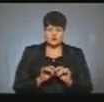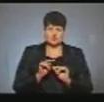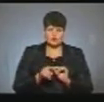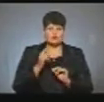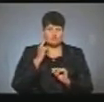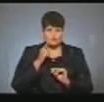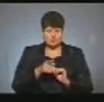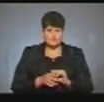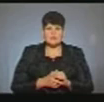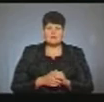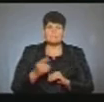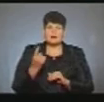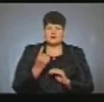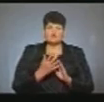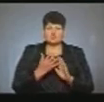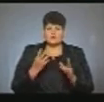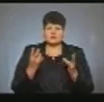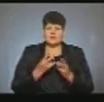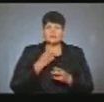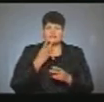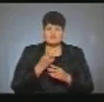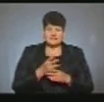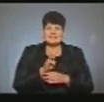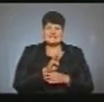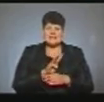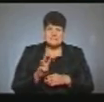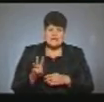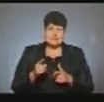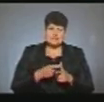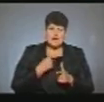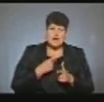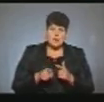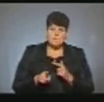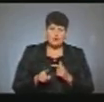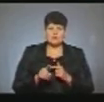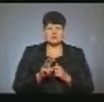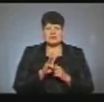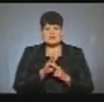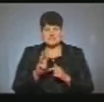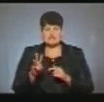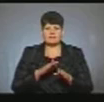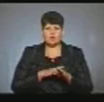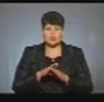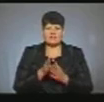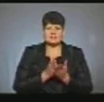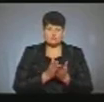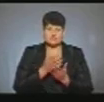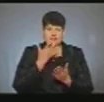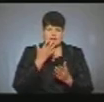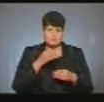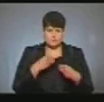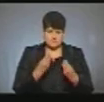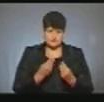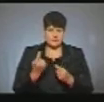почую, що треба роз'яснити. В першу чергу треба дивитись на сайт або на сайт виконавця послуг з теплопостачання,